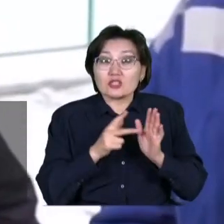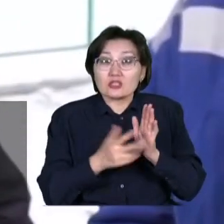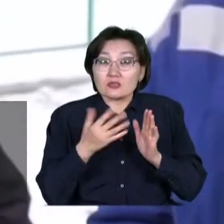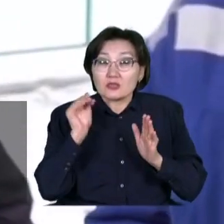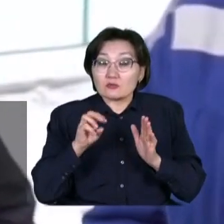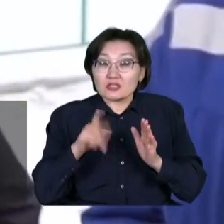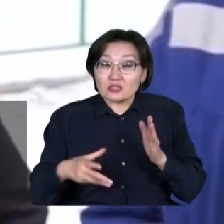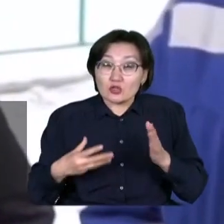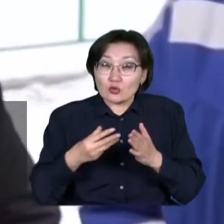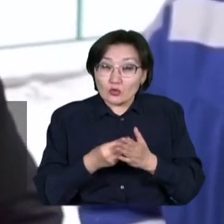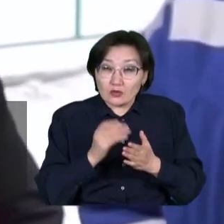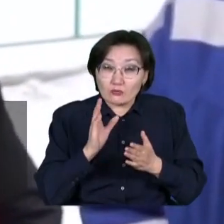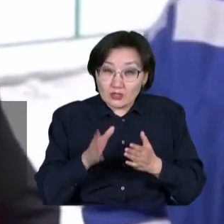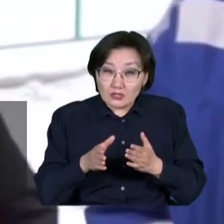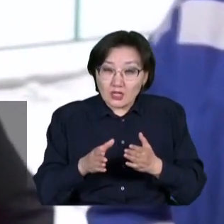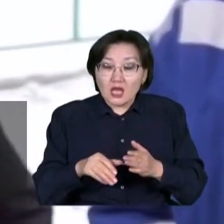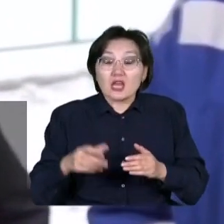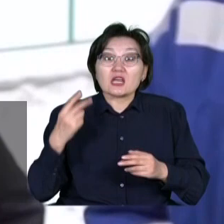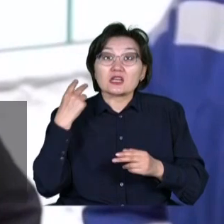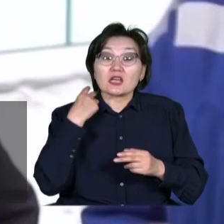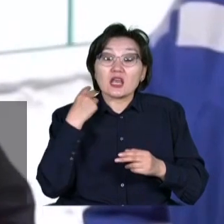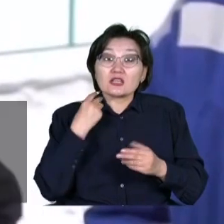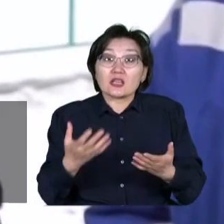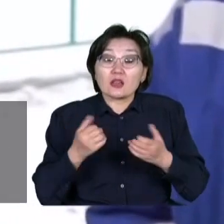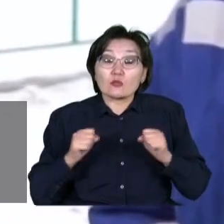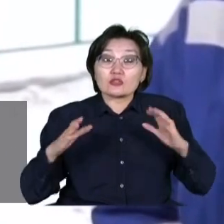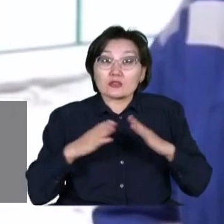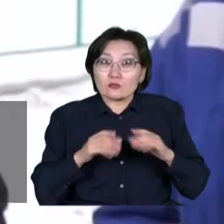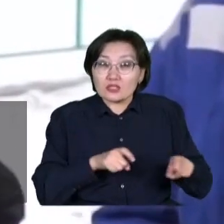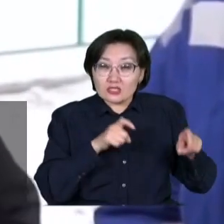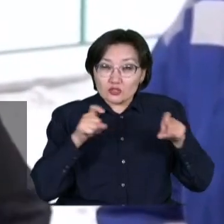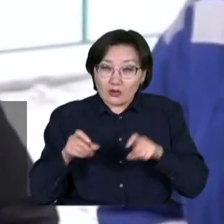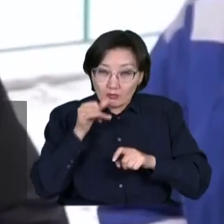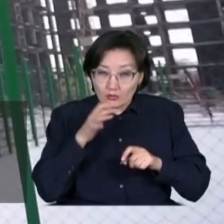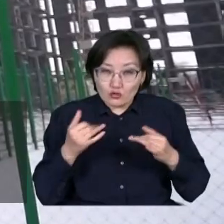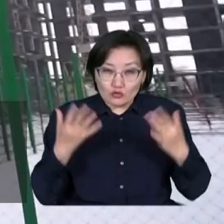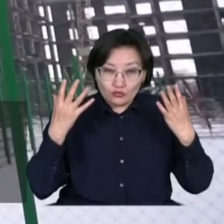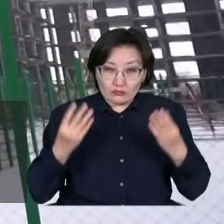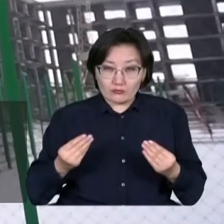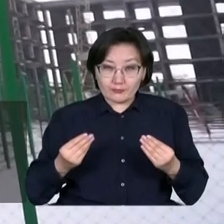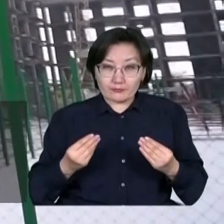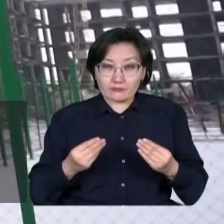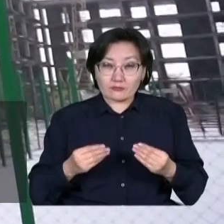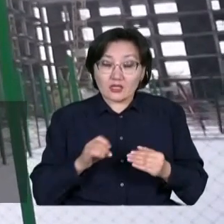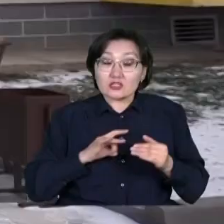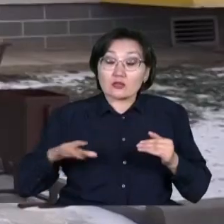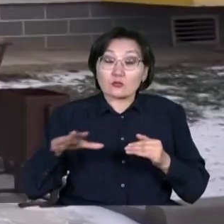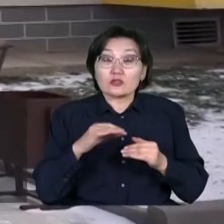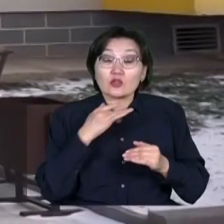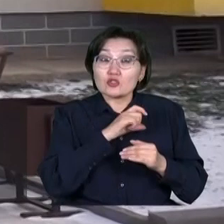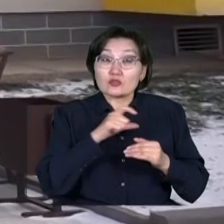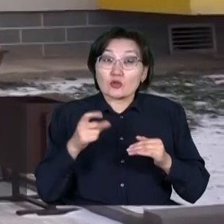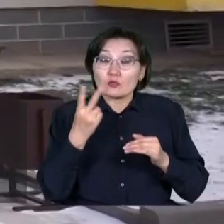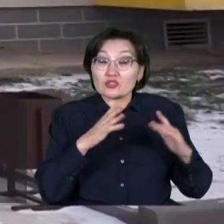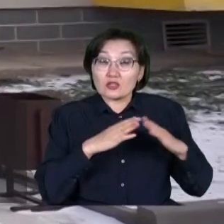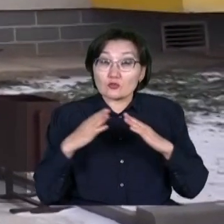төлейміз шындығына келген кезде. Қарызға алып отқан үйімізге кіре алмай отырмыз бүгінгі таңда. Шағын ауданда тағы көп пәтерлі